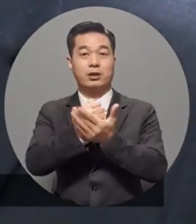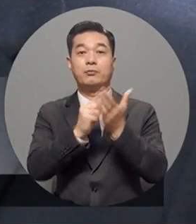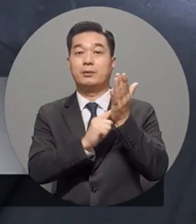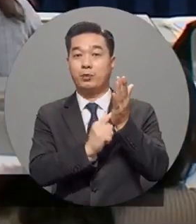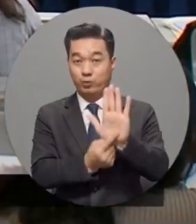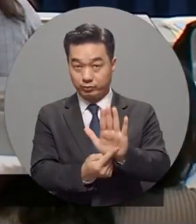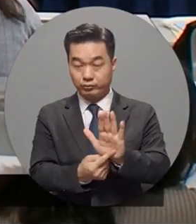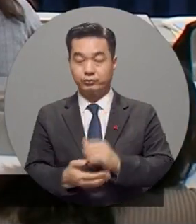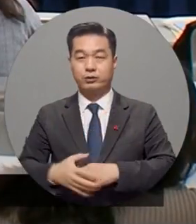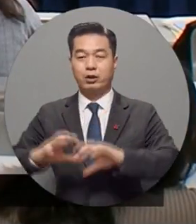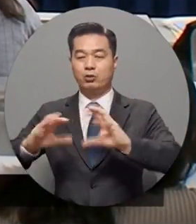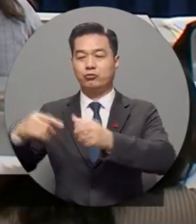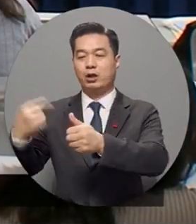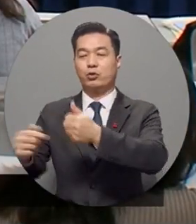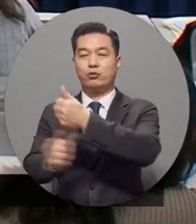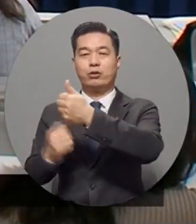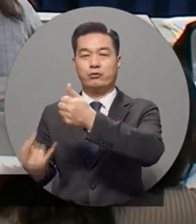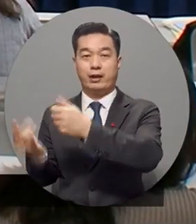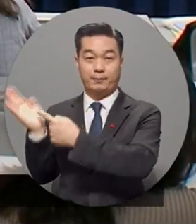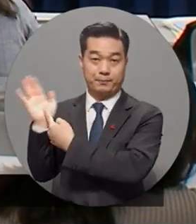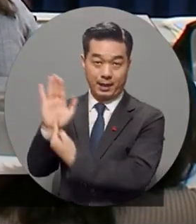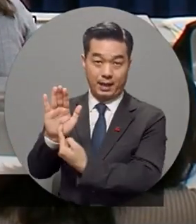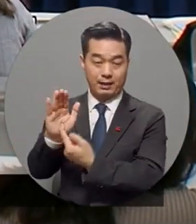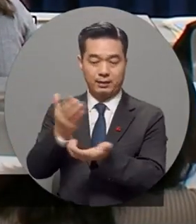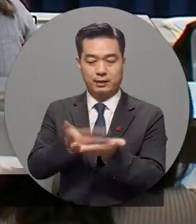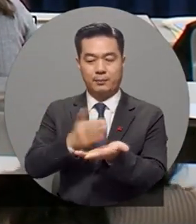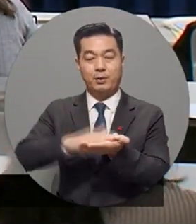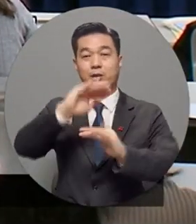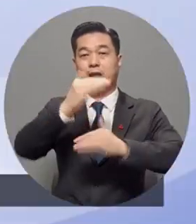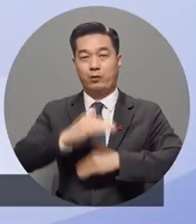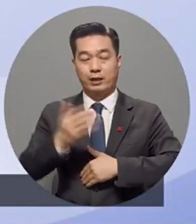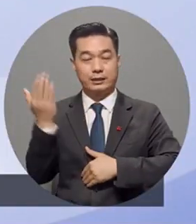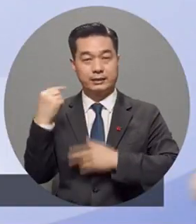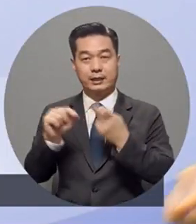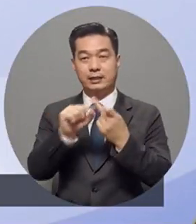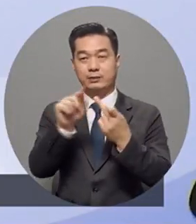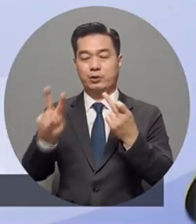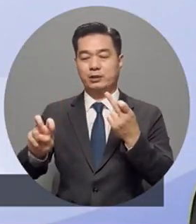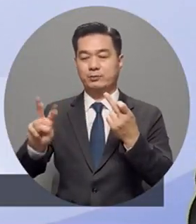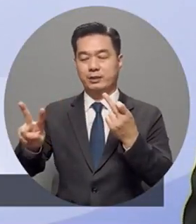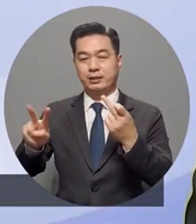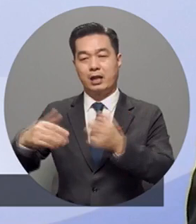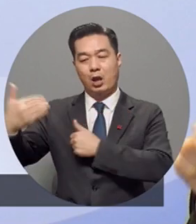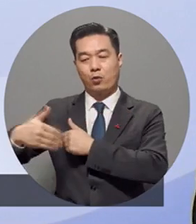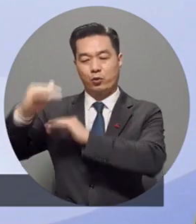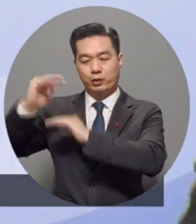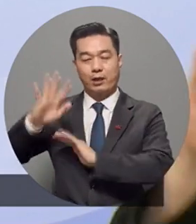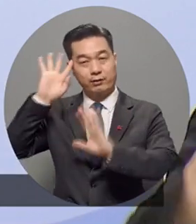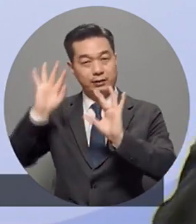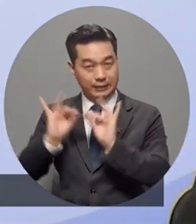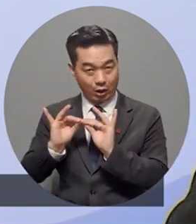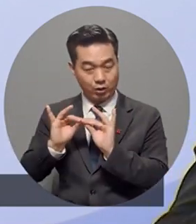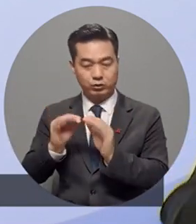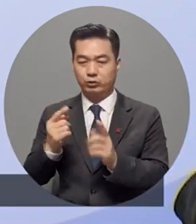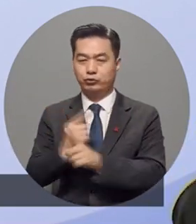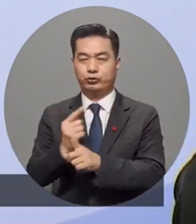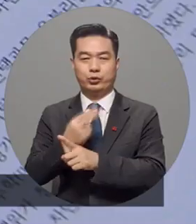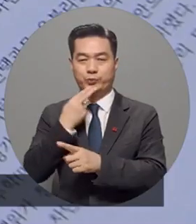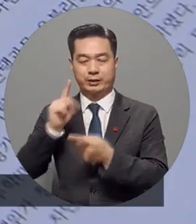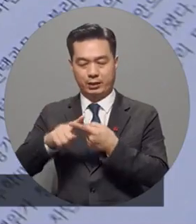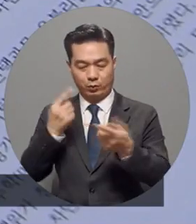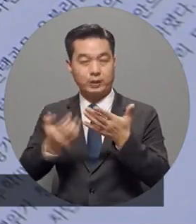국가교육위원회는 교육부가 만든 개편 시안에 대해 지난 22일 권고안을 의결했고, 교육부는 이를 수정 없이